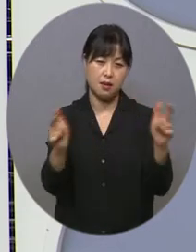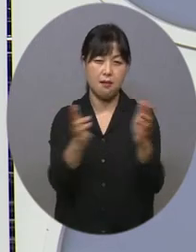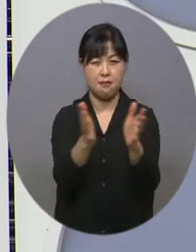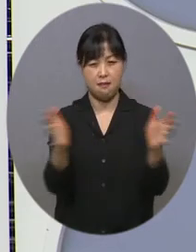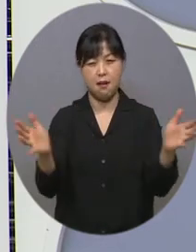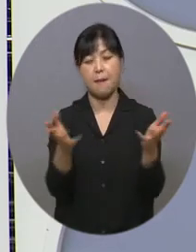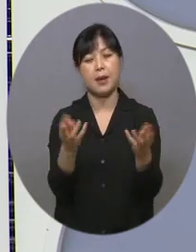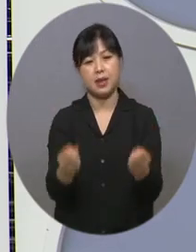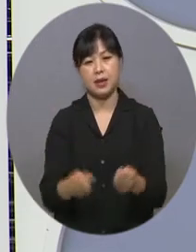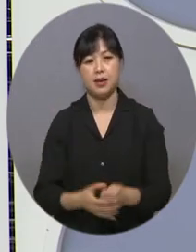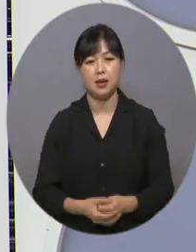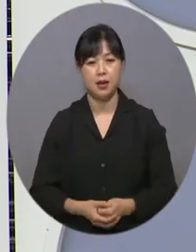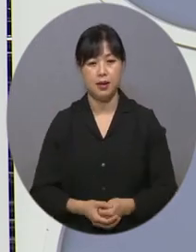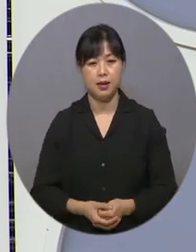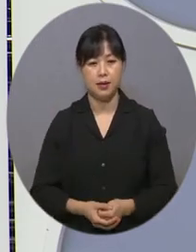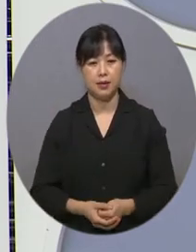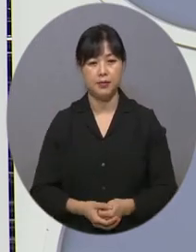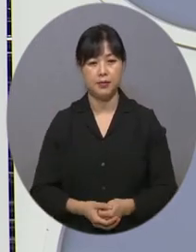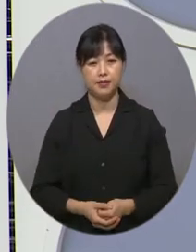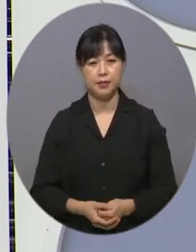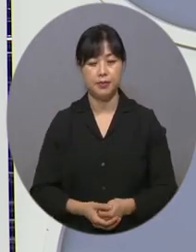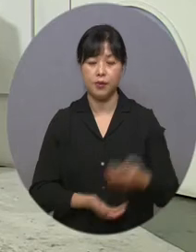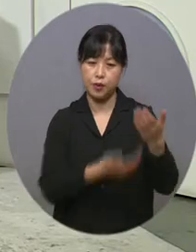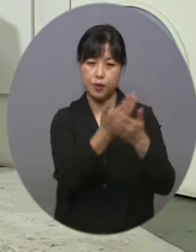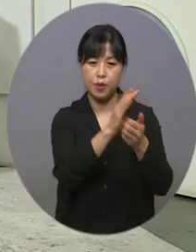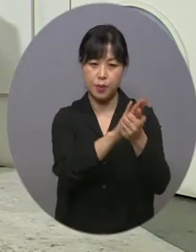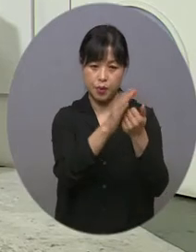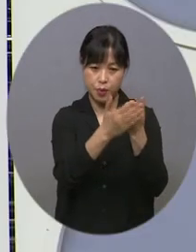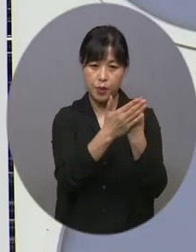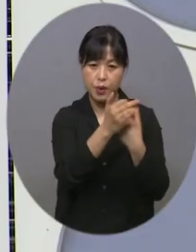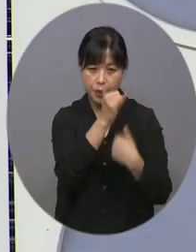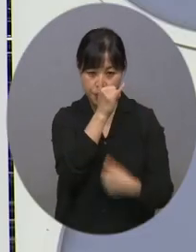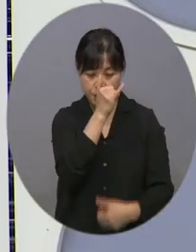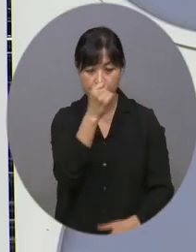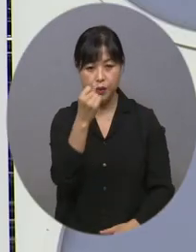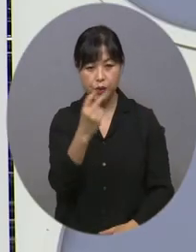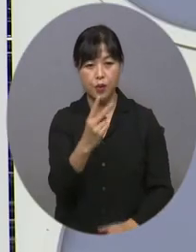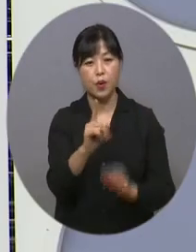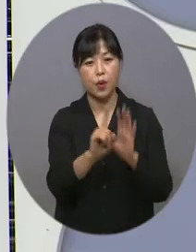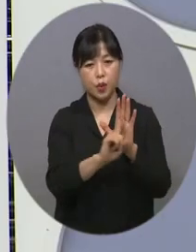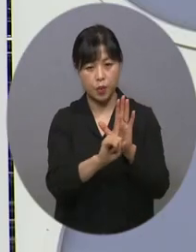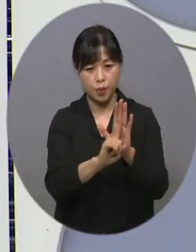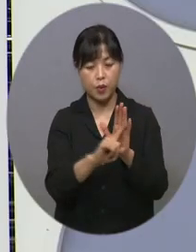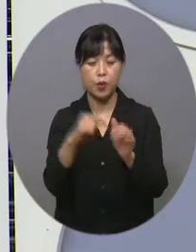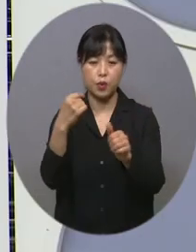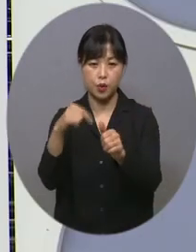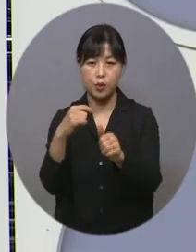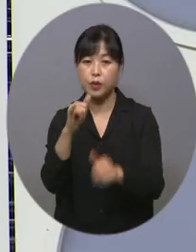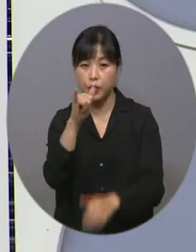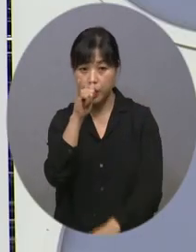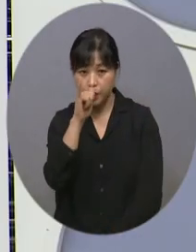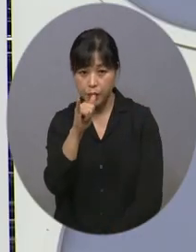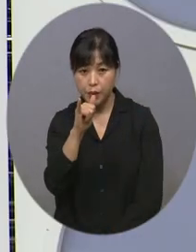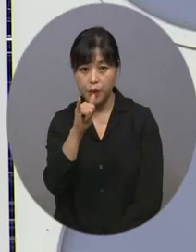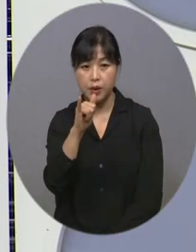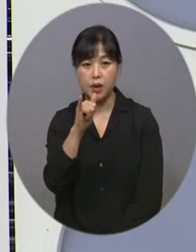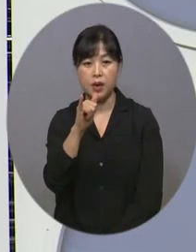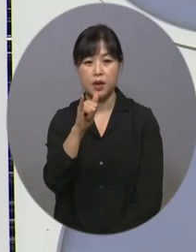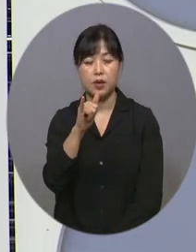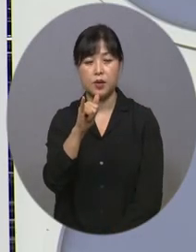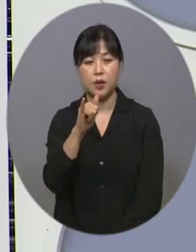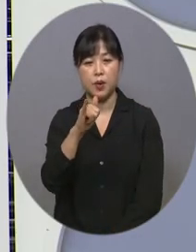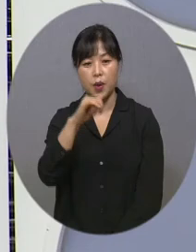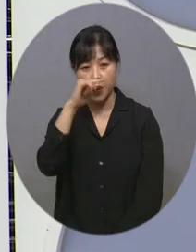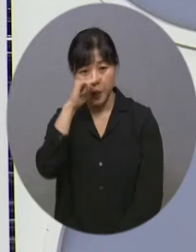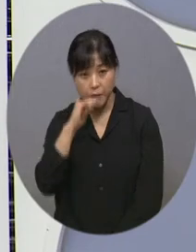스펙트럼이 상당히 넓거든요. 네. 뭐 교류 협력도 하지만 또 뭐 홍보 교육 이런 것도 하고 또 이제 동향이나